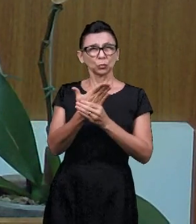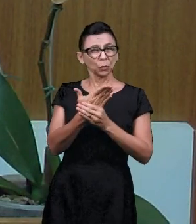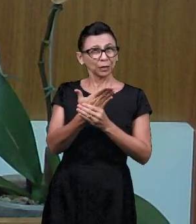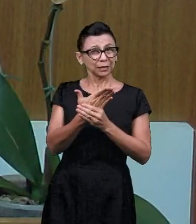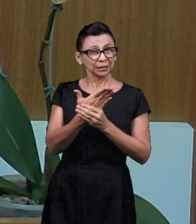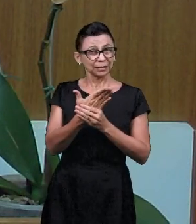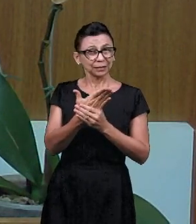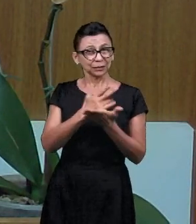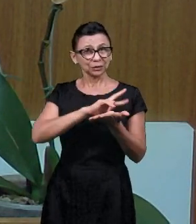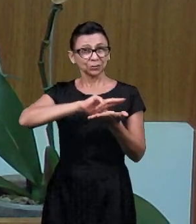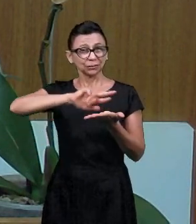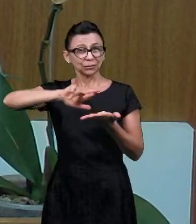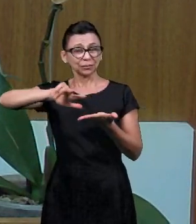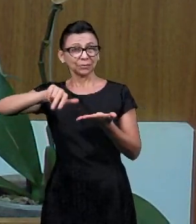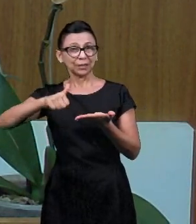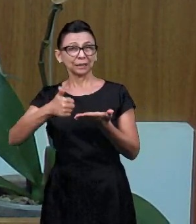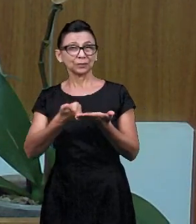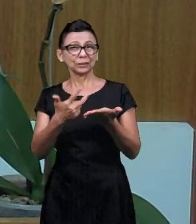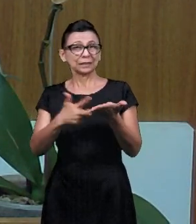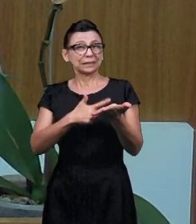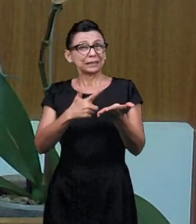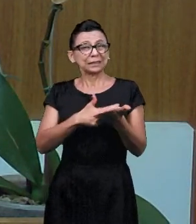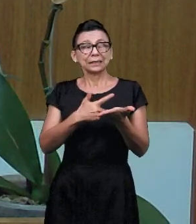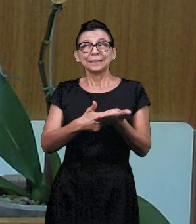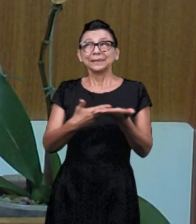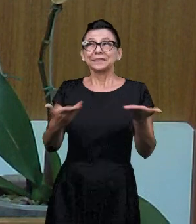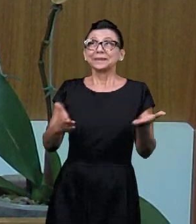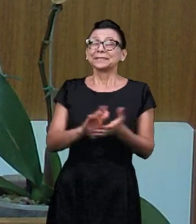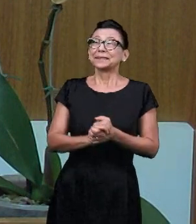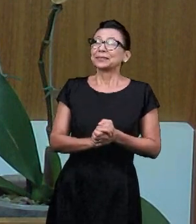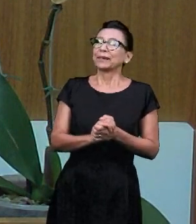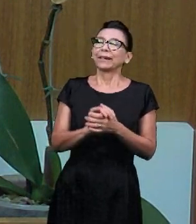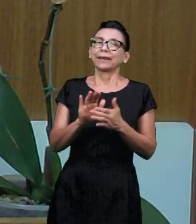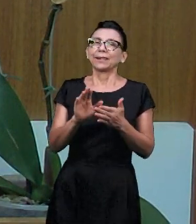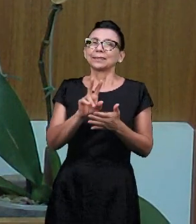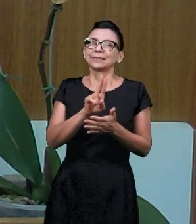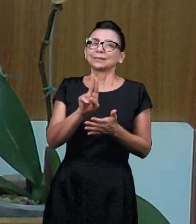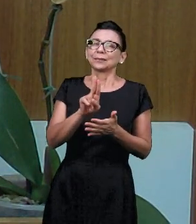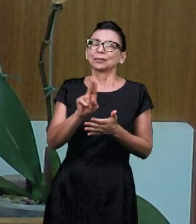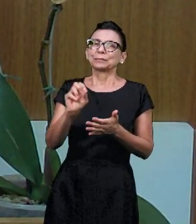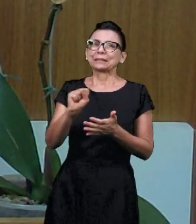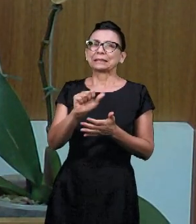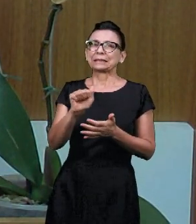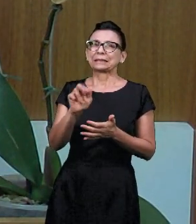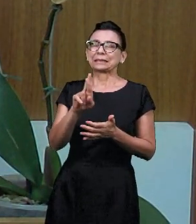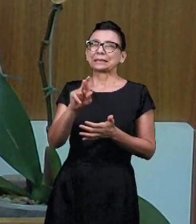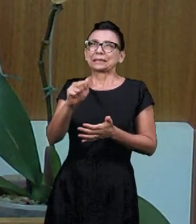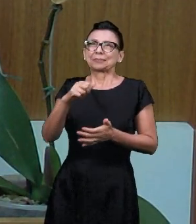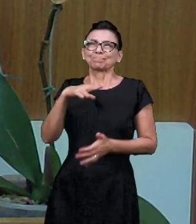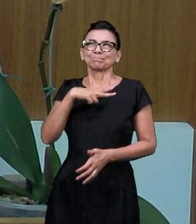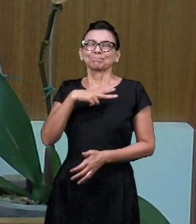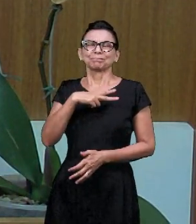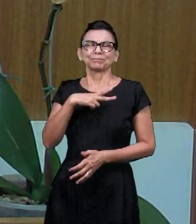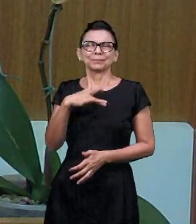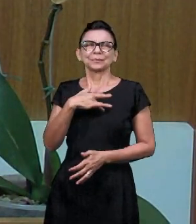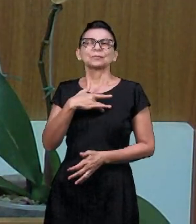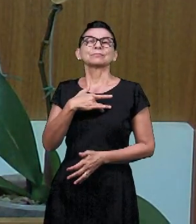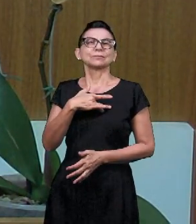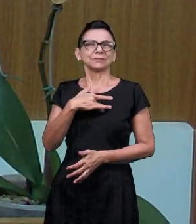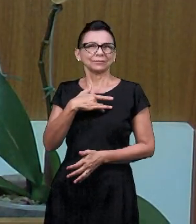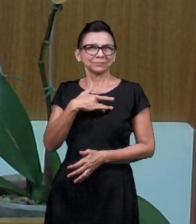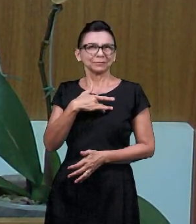de très personnel avec moi, ce prénom Sarah. Mais voyez bien, en plus, j'ai